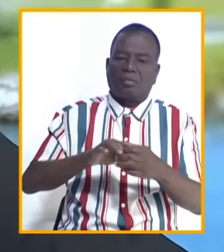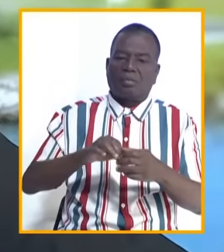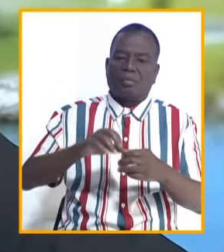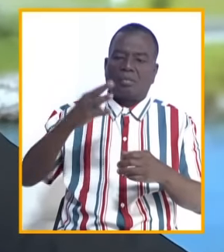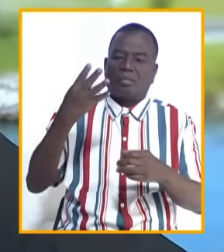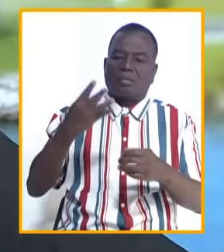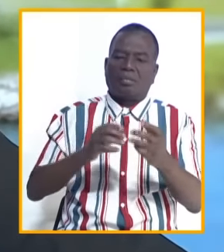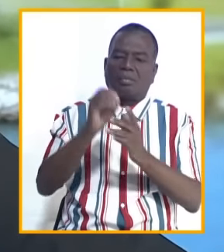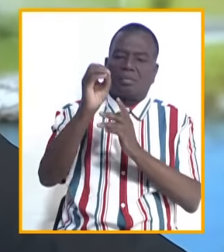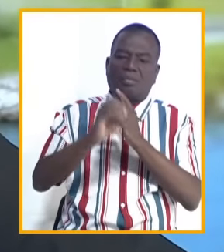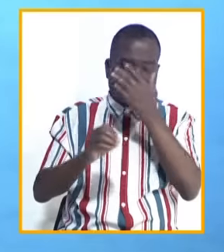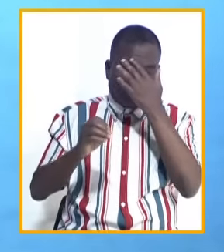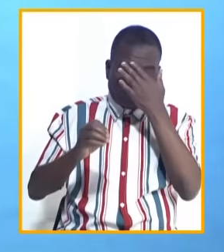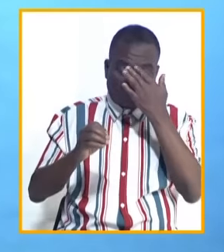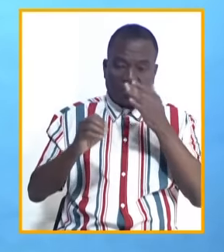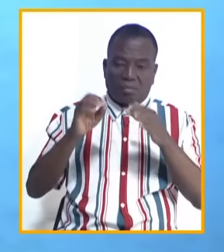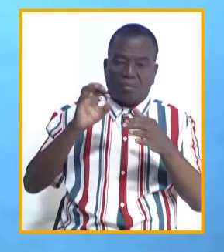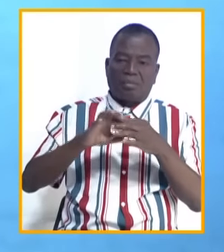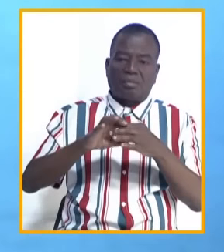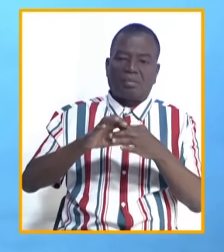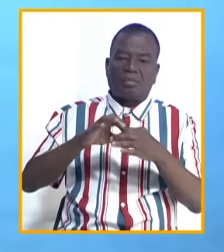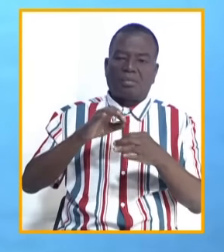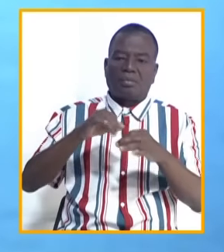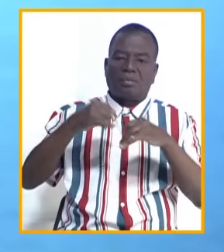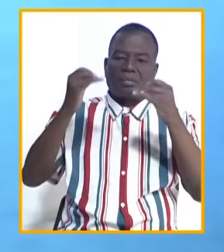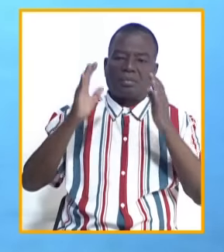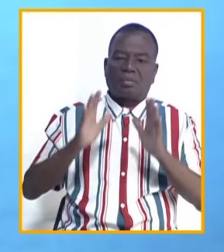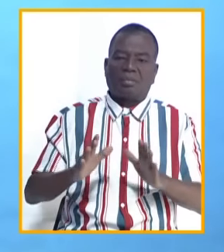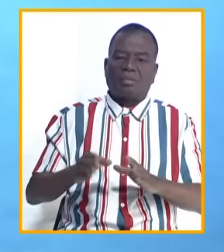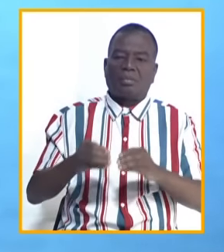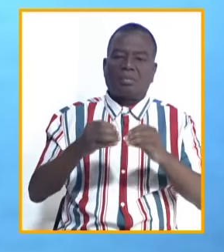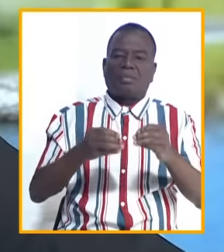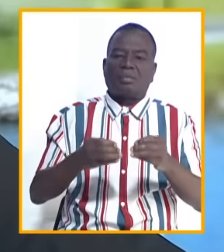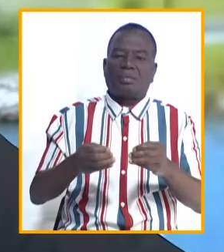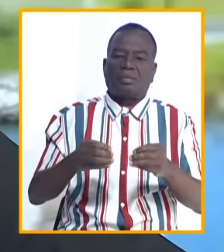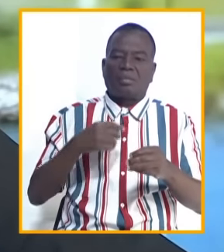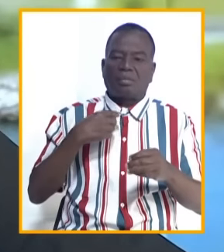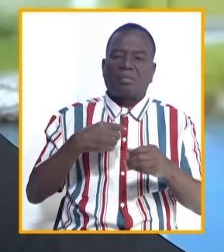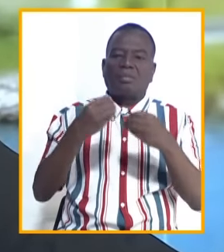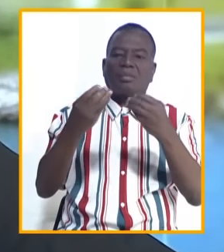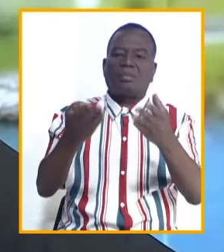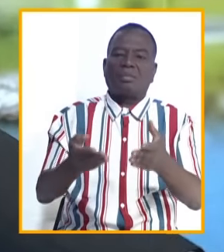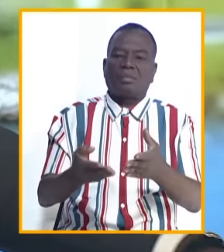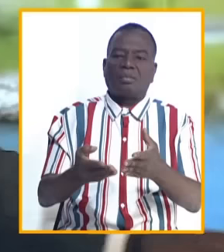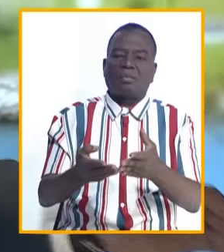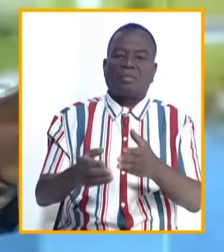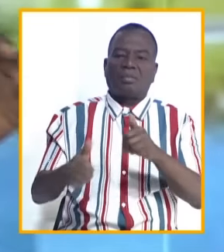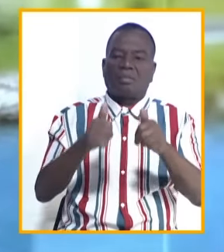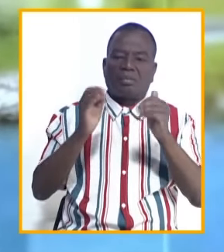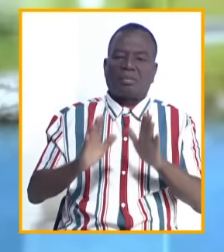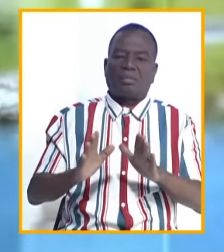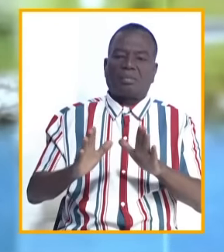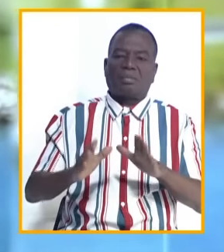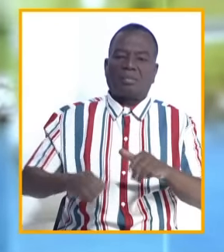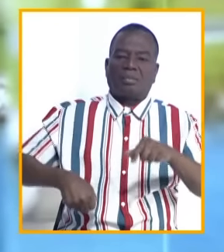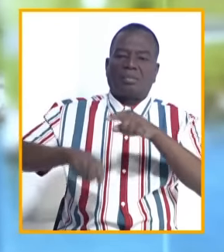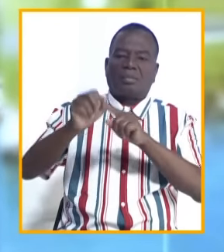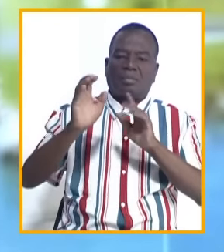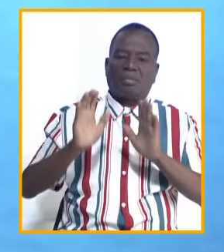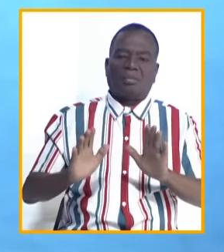Nous sommes vendredi et c'est l'heure de votre journal des sports. L'invité RTI Sport de ce 4 octobre, c'est Jean-Sylvain Risseau qui nous a